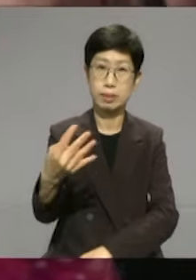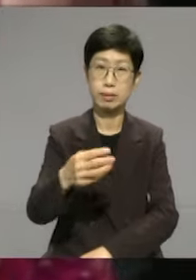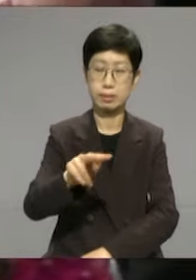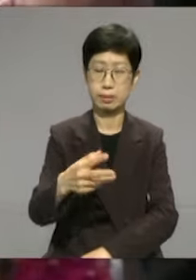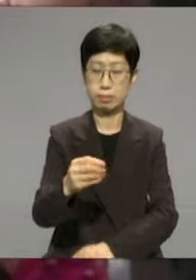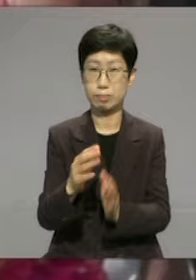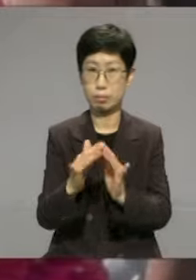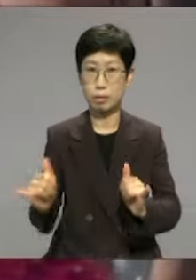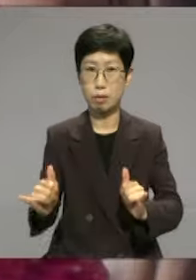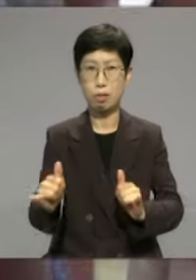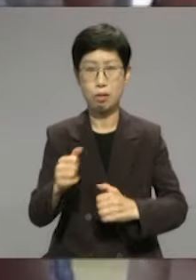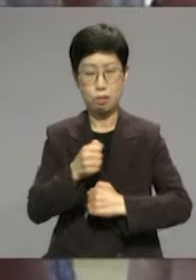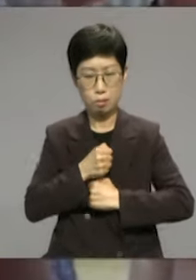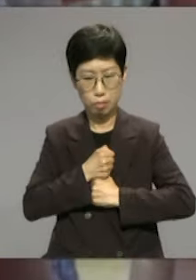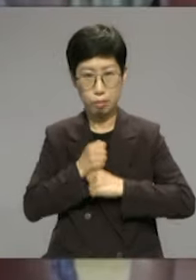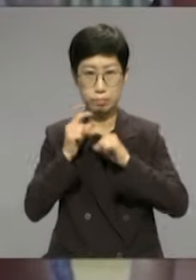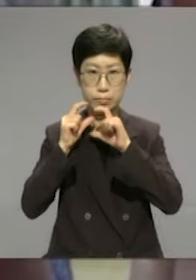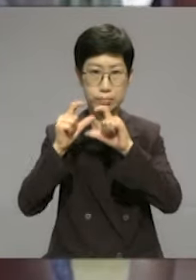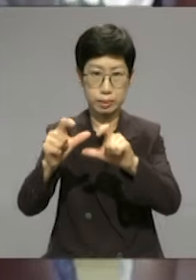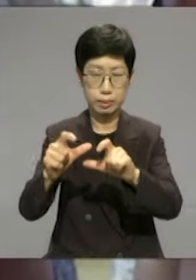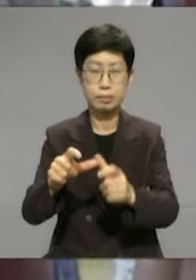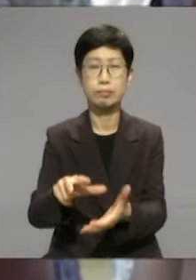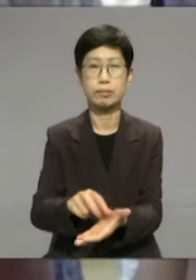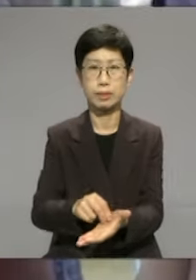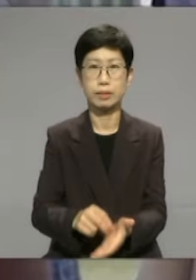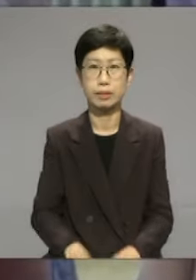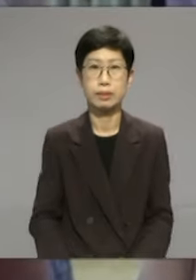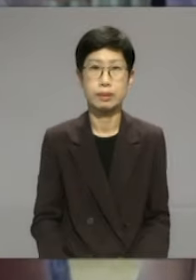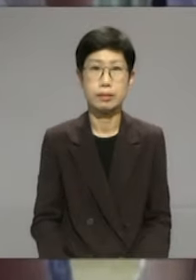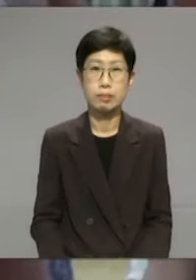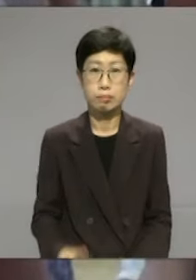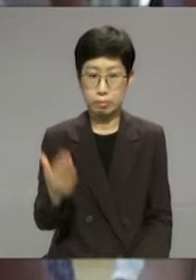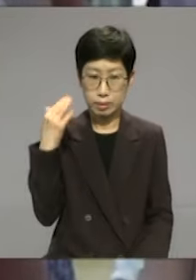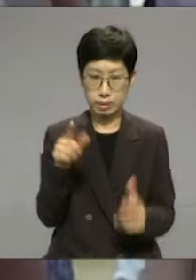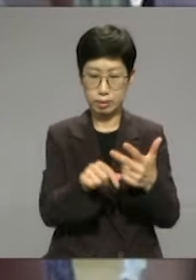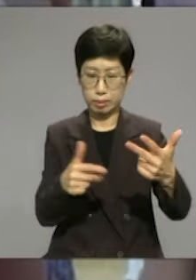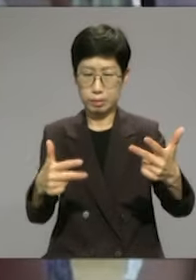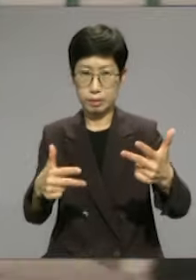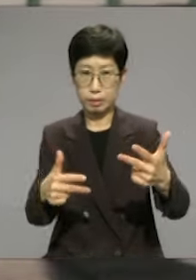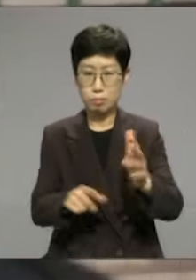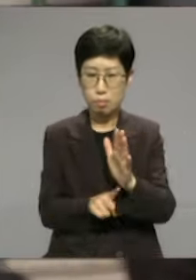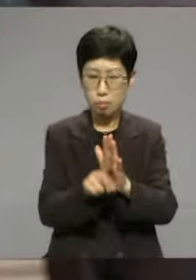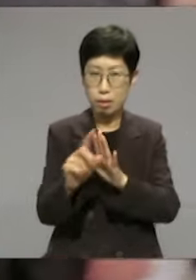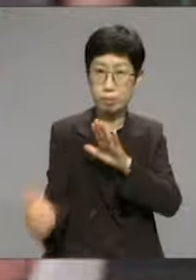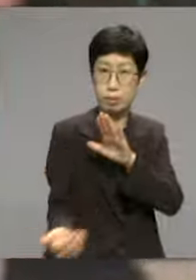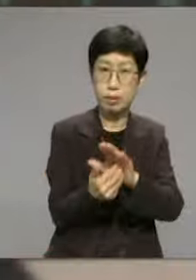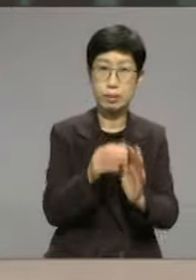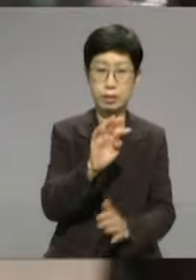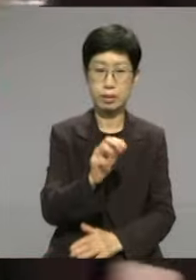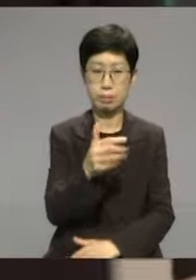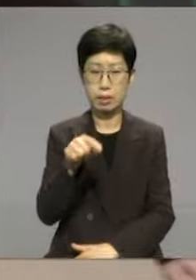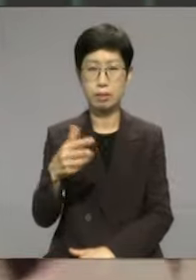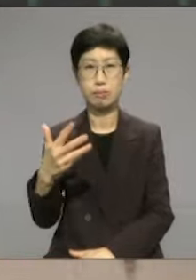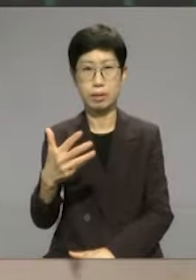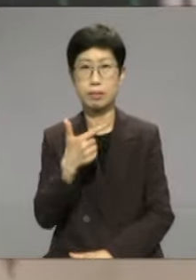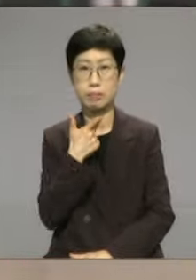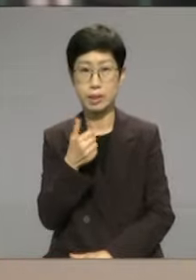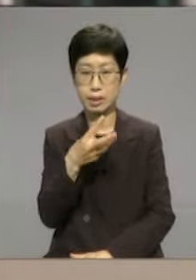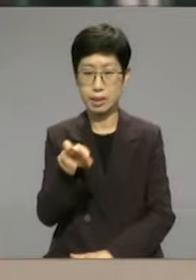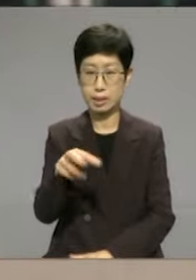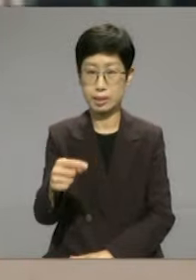명의 폭염 경보 영향권에 들었습니다 지난 7일 역대 최고 기호인 48.82 기록한